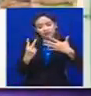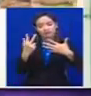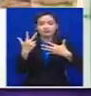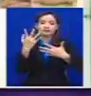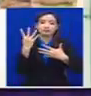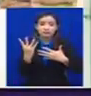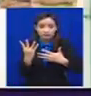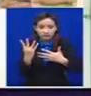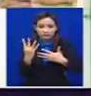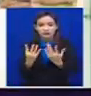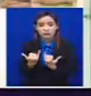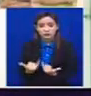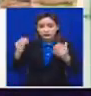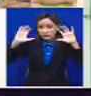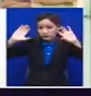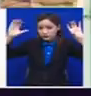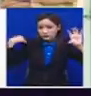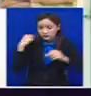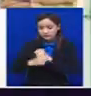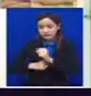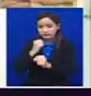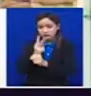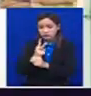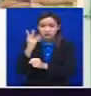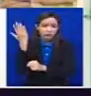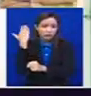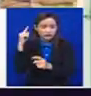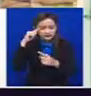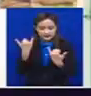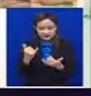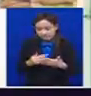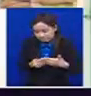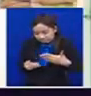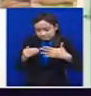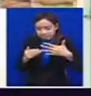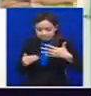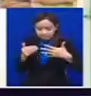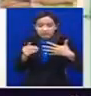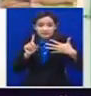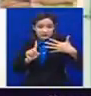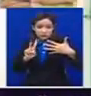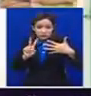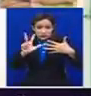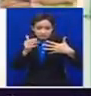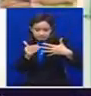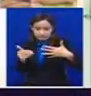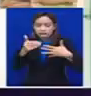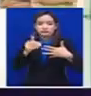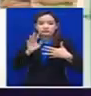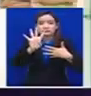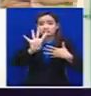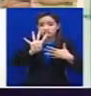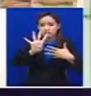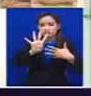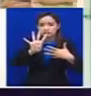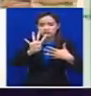นี้รัฐบาล2ปีที่ผ่านมากำลังพยายามขยับประเทศไทยจาก1 2 3เนี่ย ไปที่4นะครับบาง